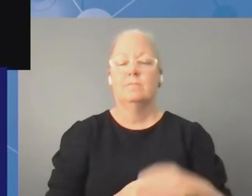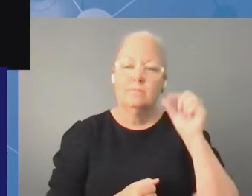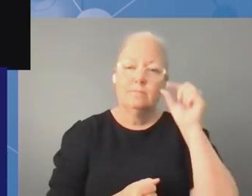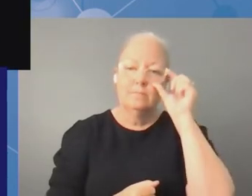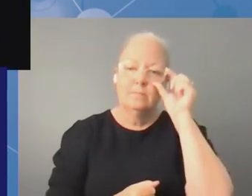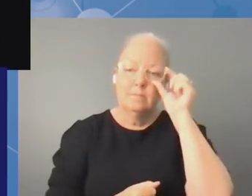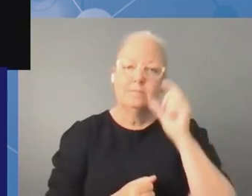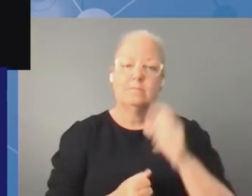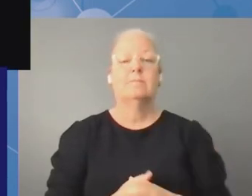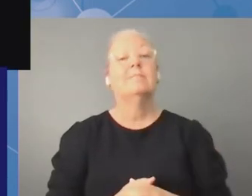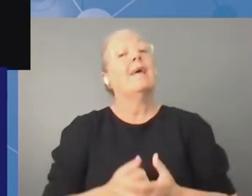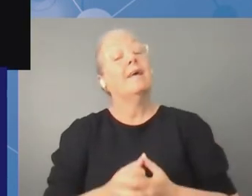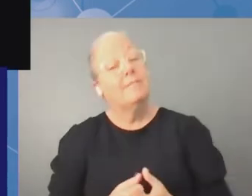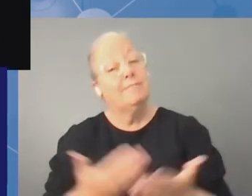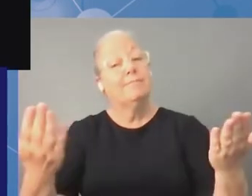أعزائي